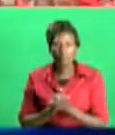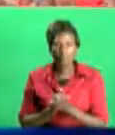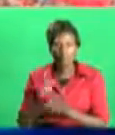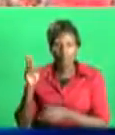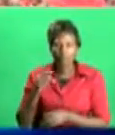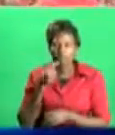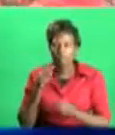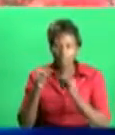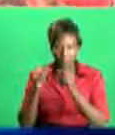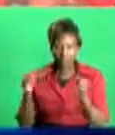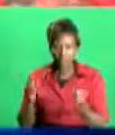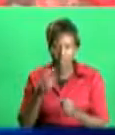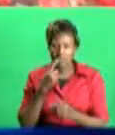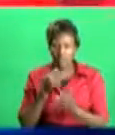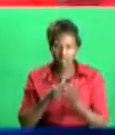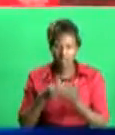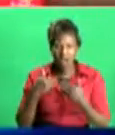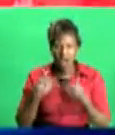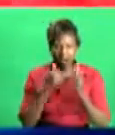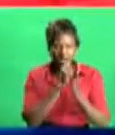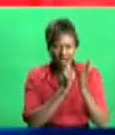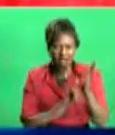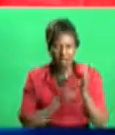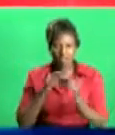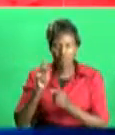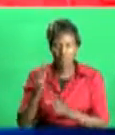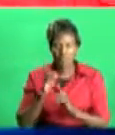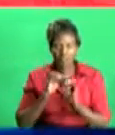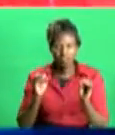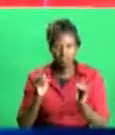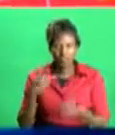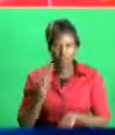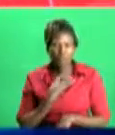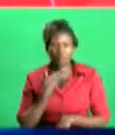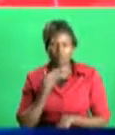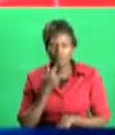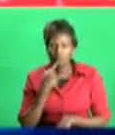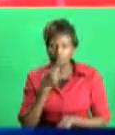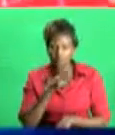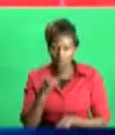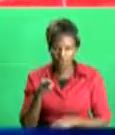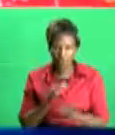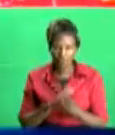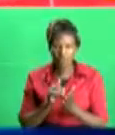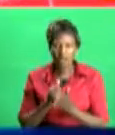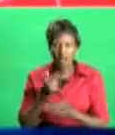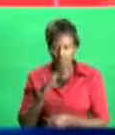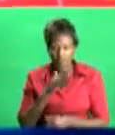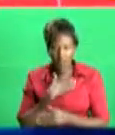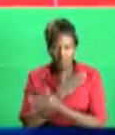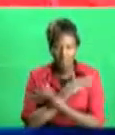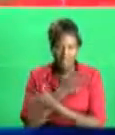akisema hauna ajenda yoyote kwa Wakenya. Sisi tunataka tuwaambie, my friends, kama